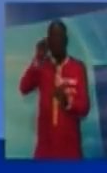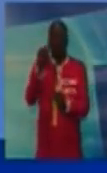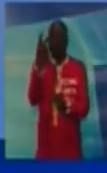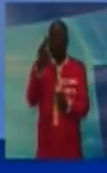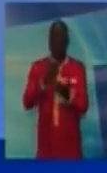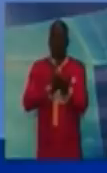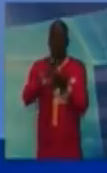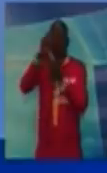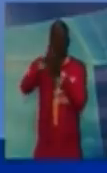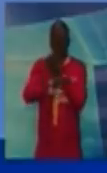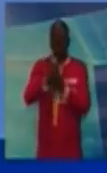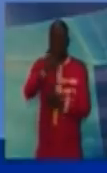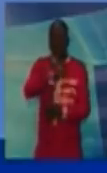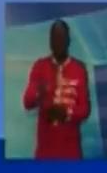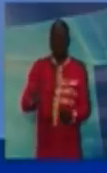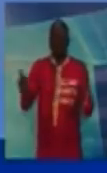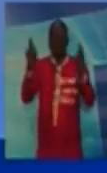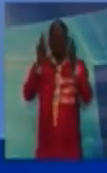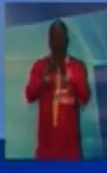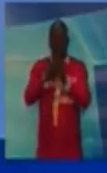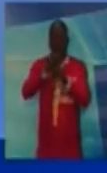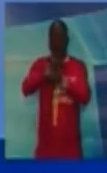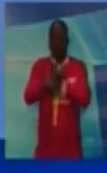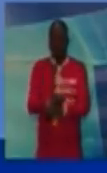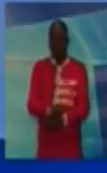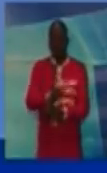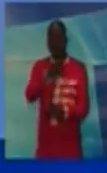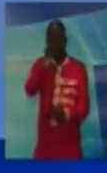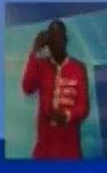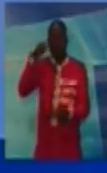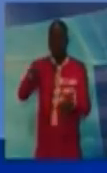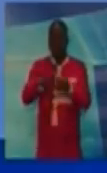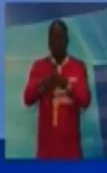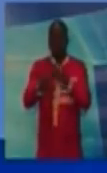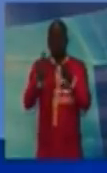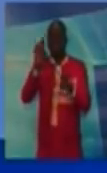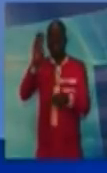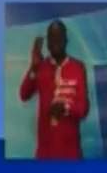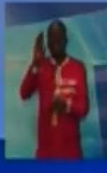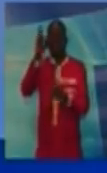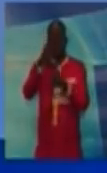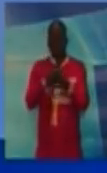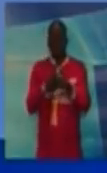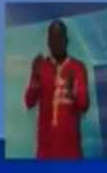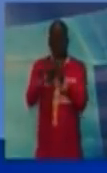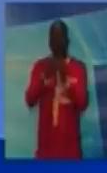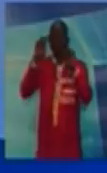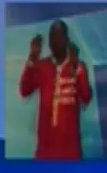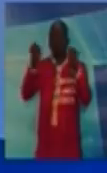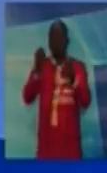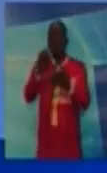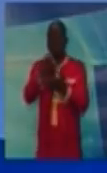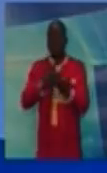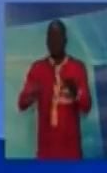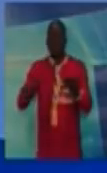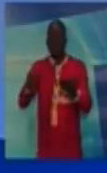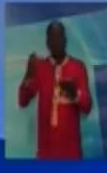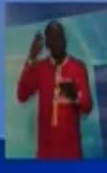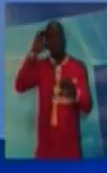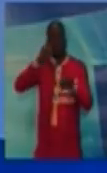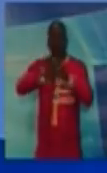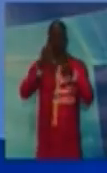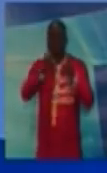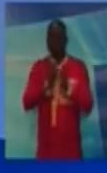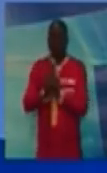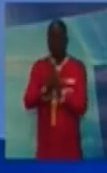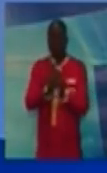juin à Ouagadougou. C'est une réunion traditionnelle puisque prévue pour chaque 6 mois selon les textes du parti. Et c'est un huis clos